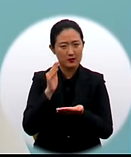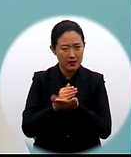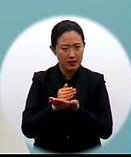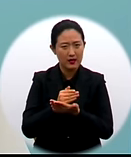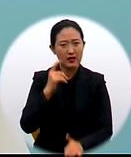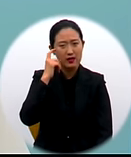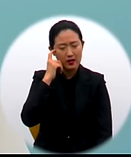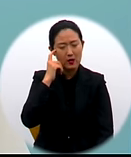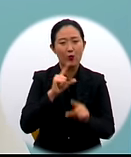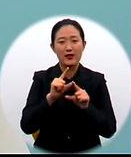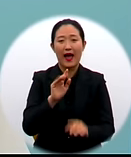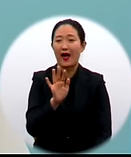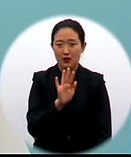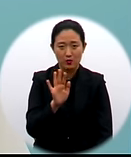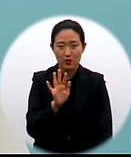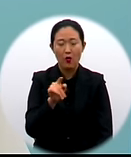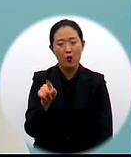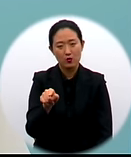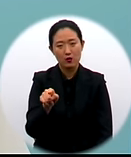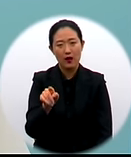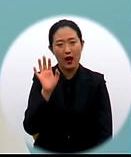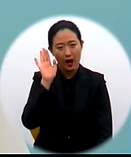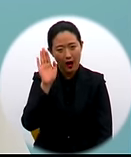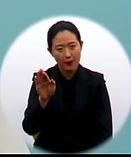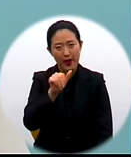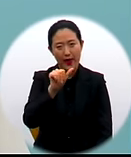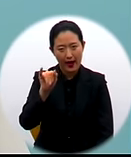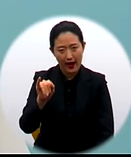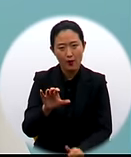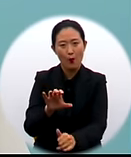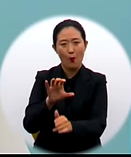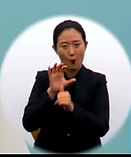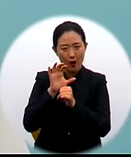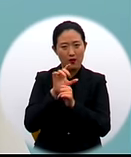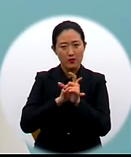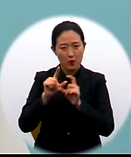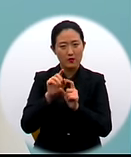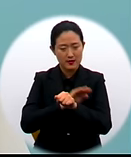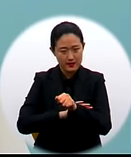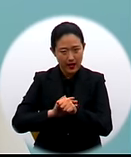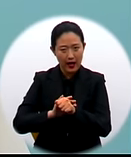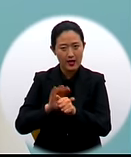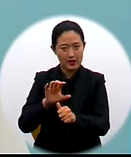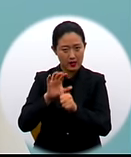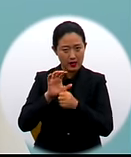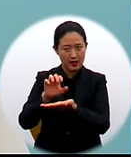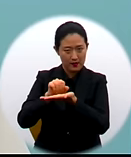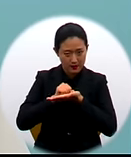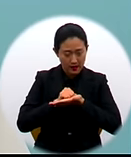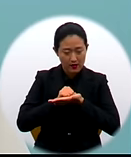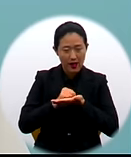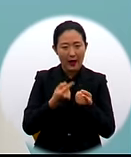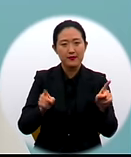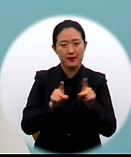얘한테 뺏기지 않는 어떤 일을 할 수 있을까, 이 고민을 할 게 아니라 어떻게 하면 앞으로도 계속 이 AI 활용을 가속화하고